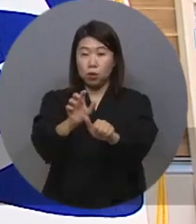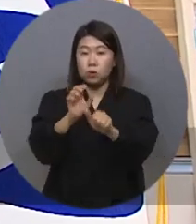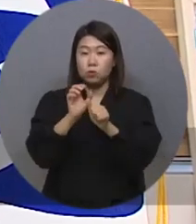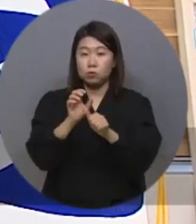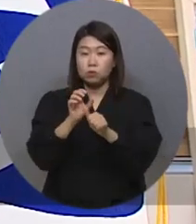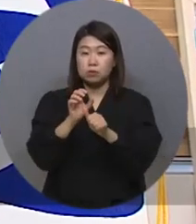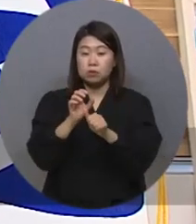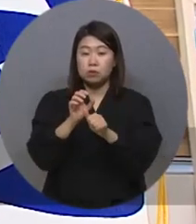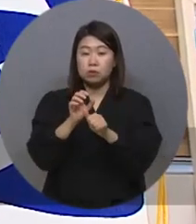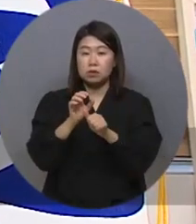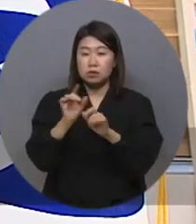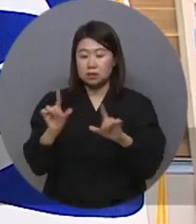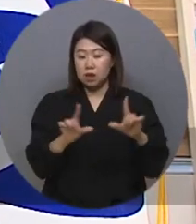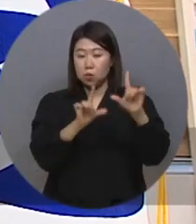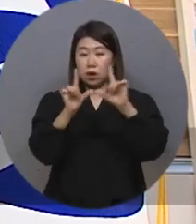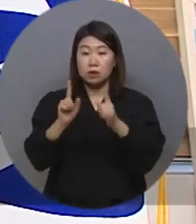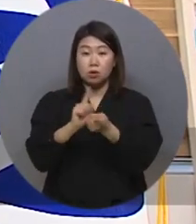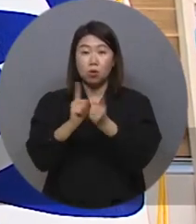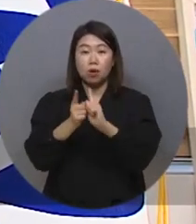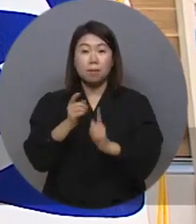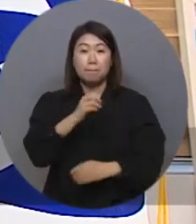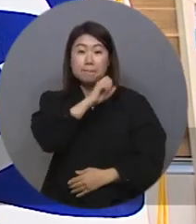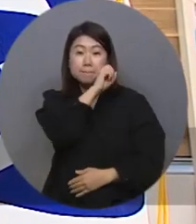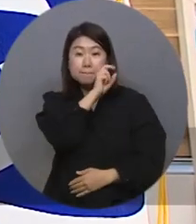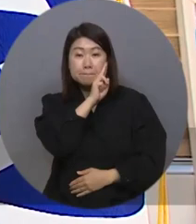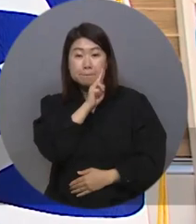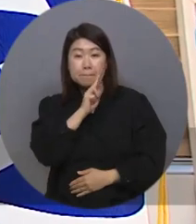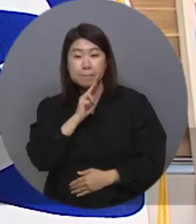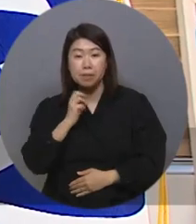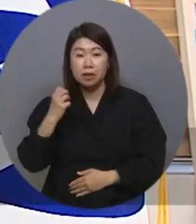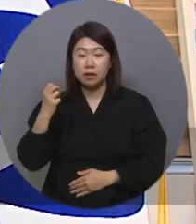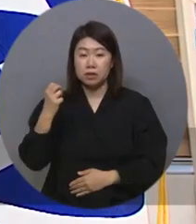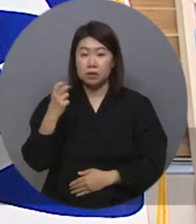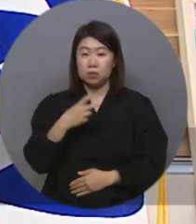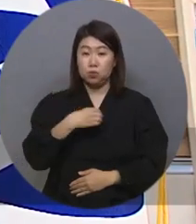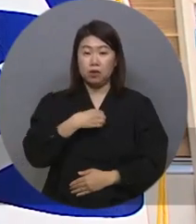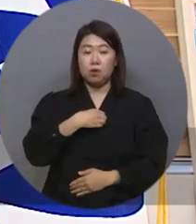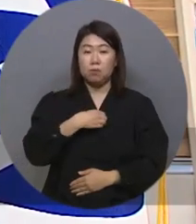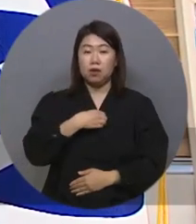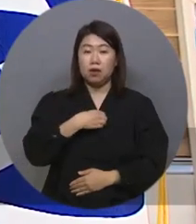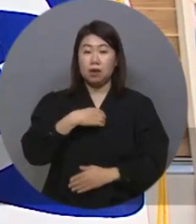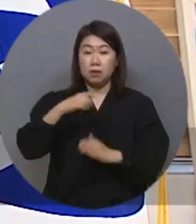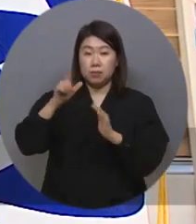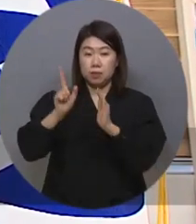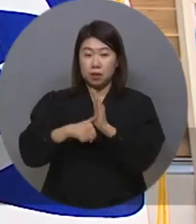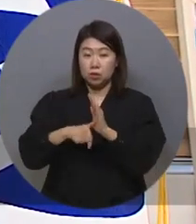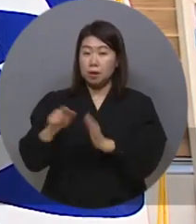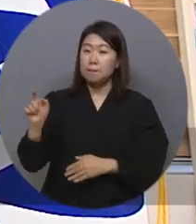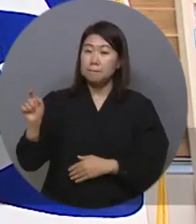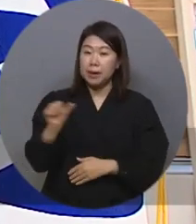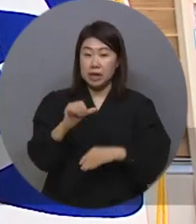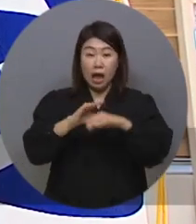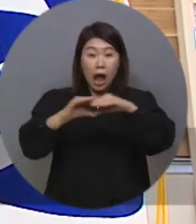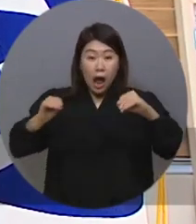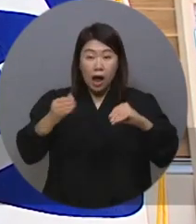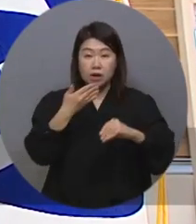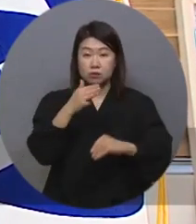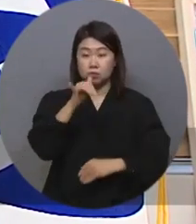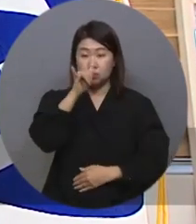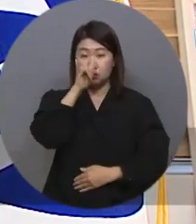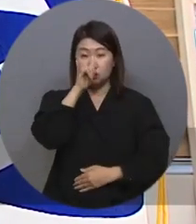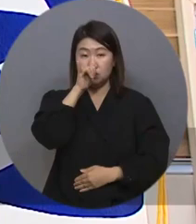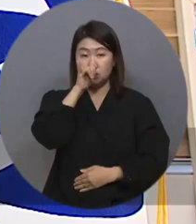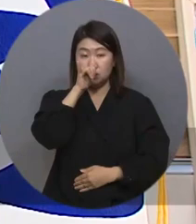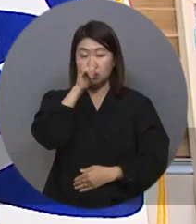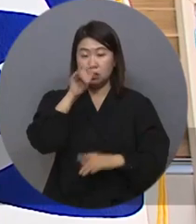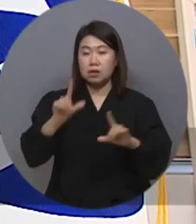활용해서 그 생활에 서로 편리하고 또 이런 위험한 때에도 빨리 조치할 수 있는 그런